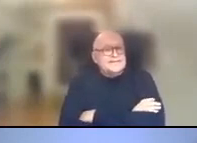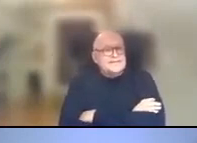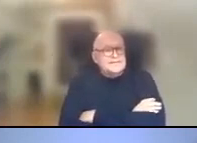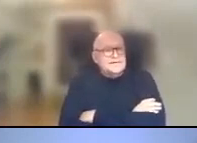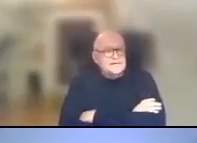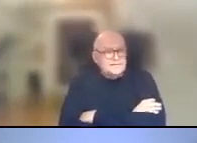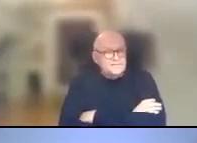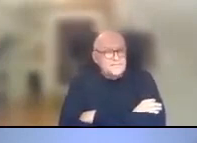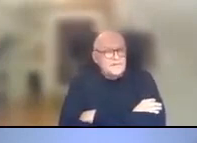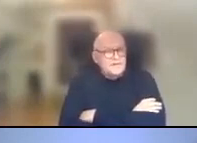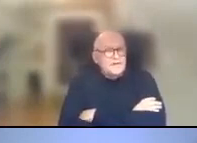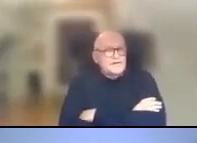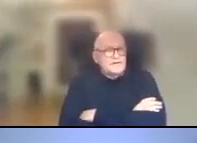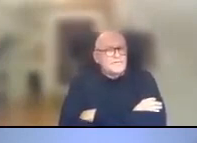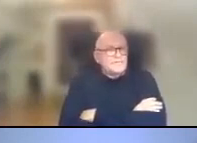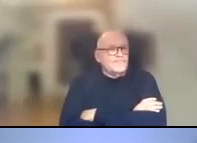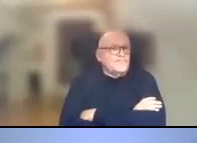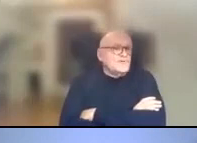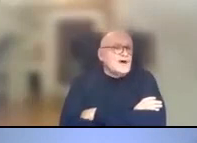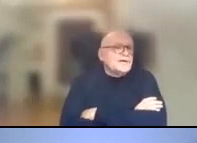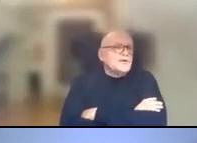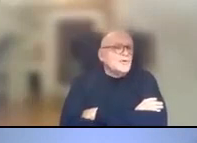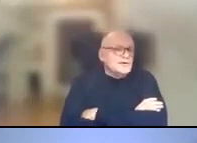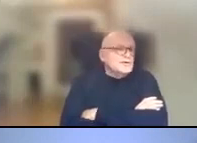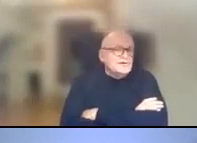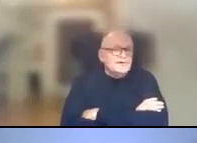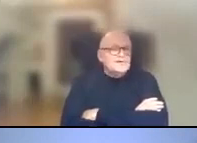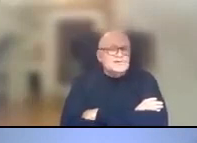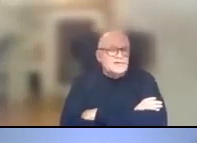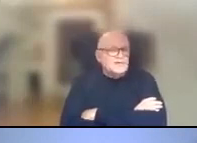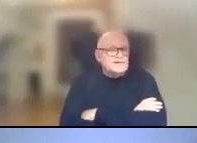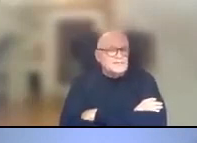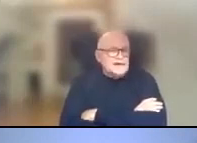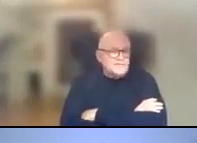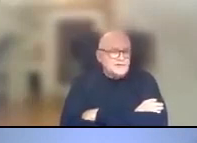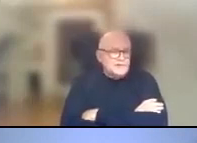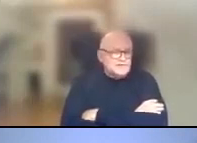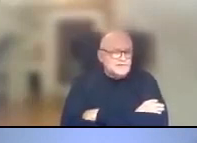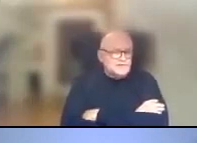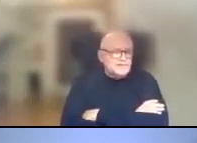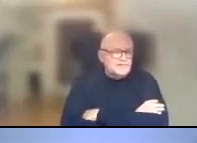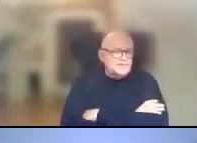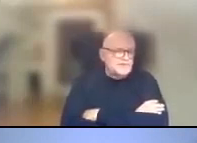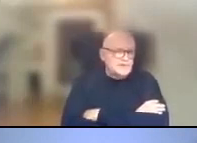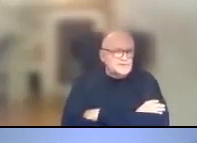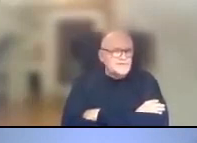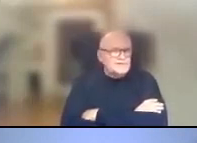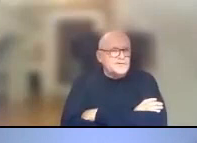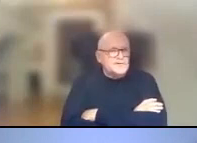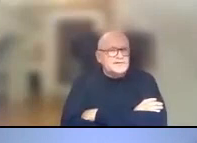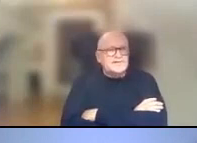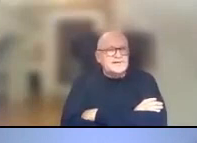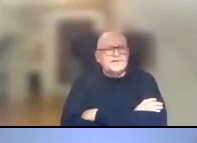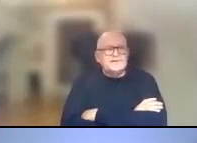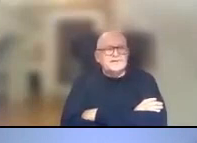späteren Täterinnen von einer Kollegin, die nie strafrechtlich belangt worden ist, die hat zu